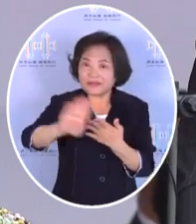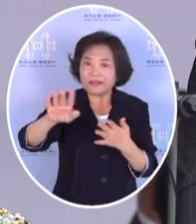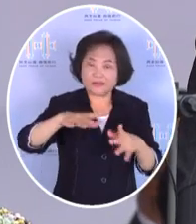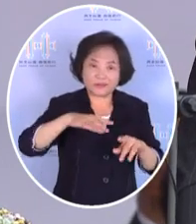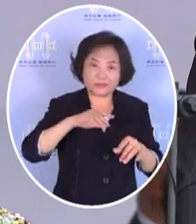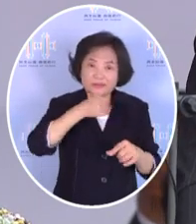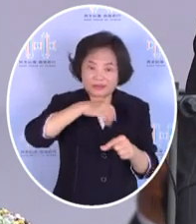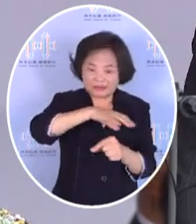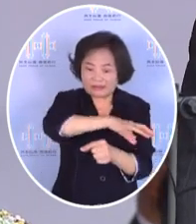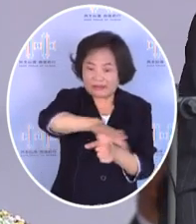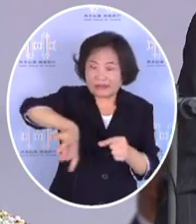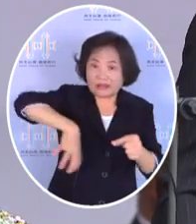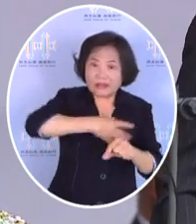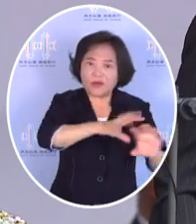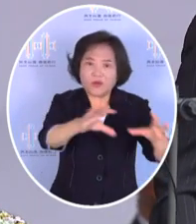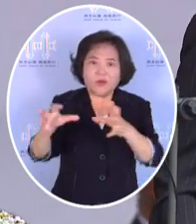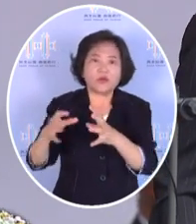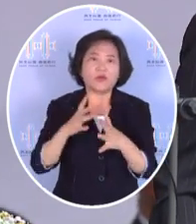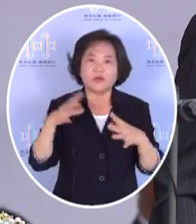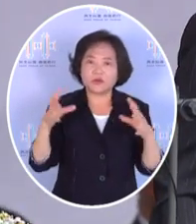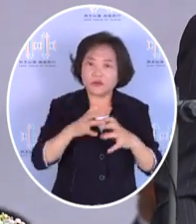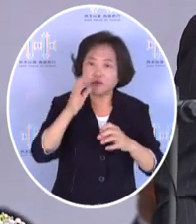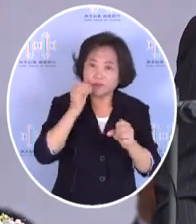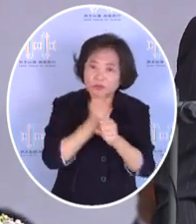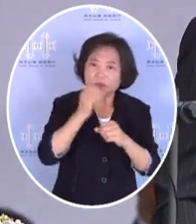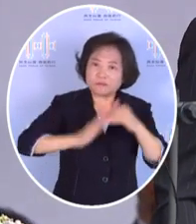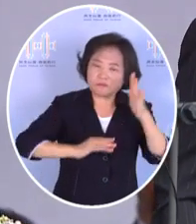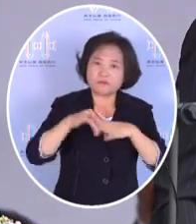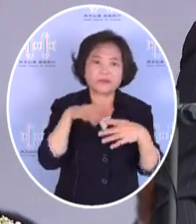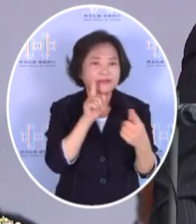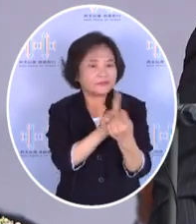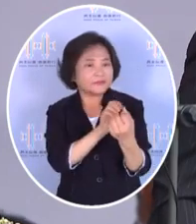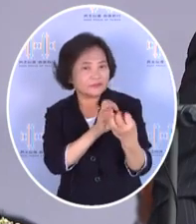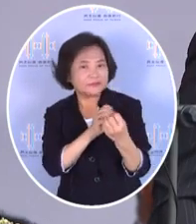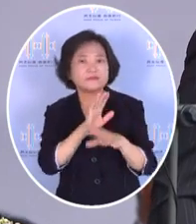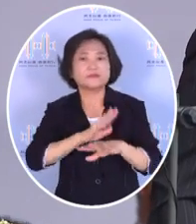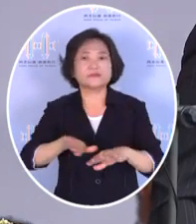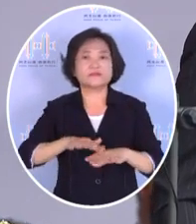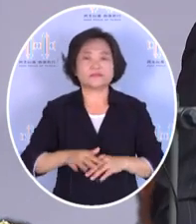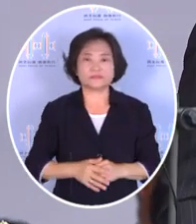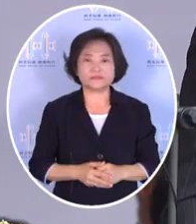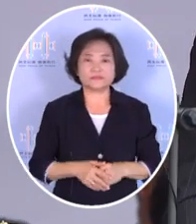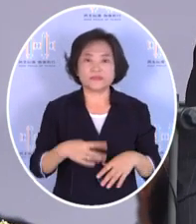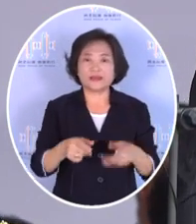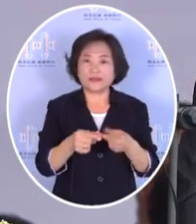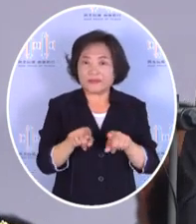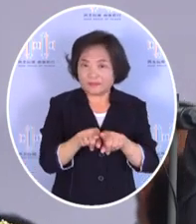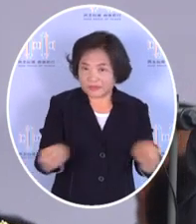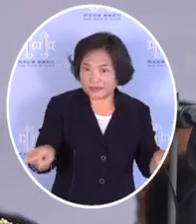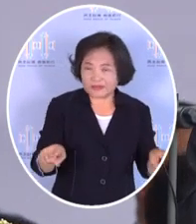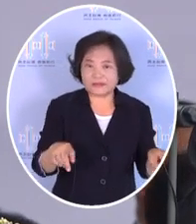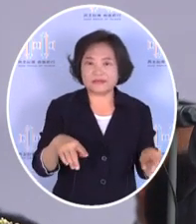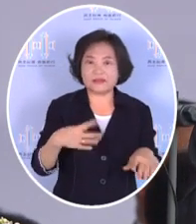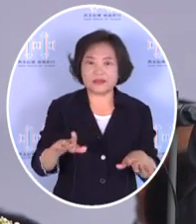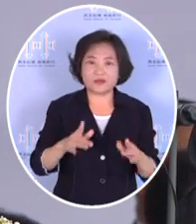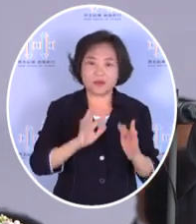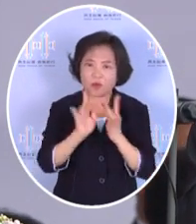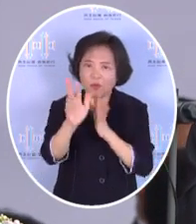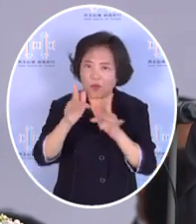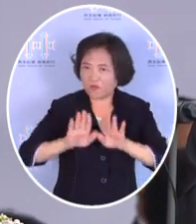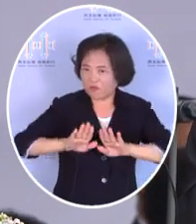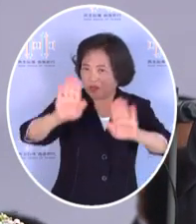域及国际的多边合作和对话，维持和平，促进繁荣发